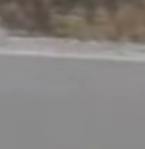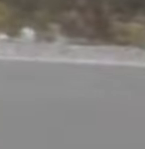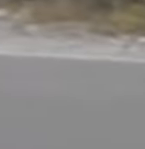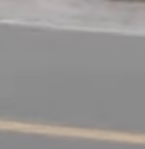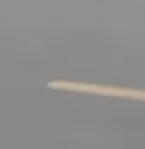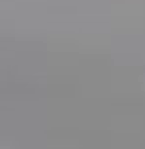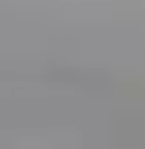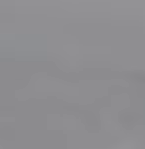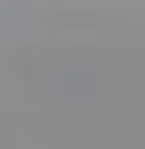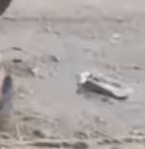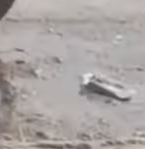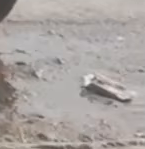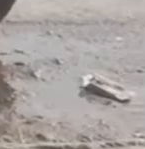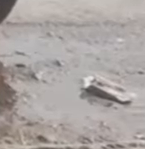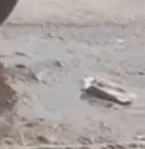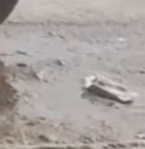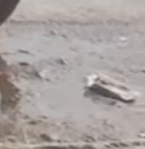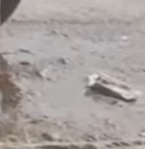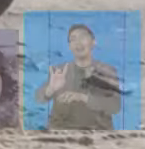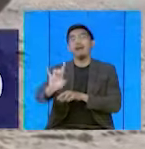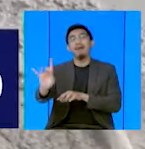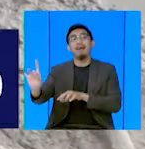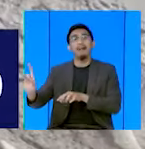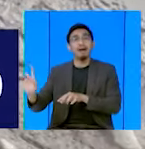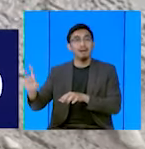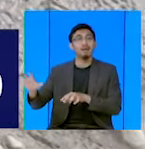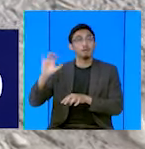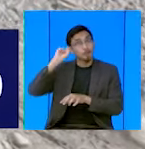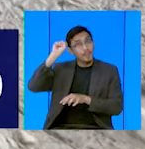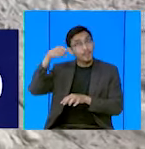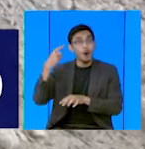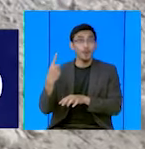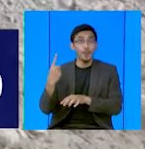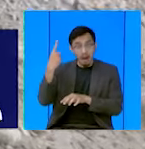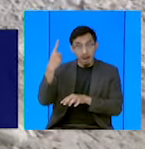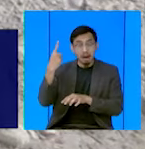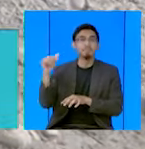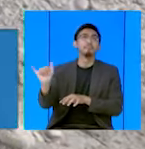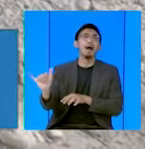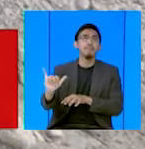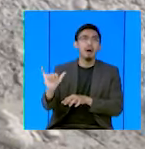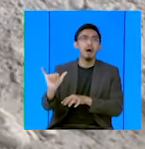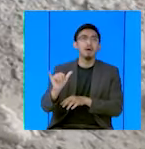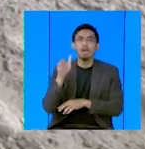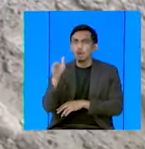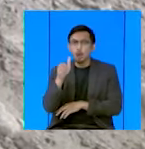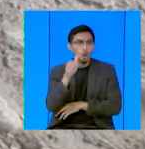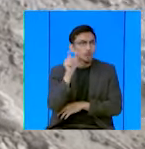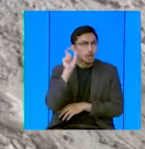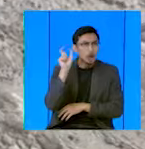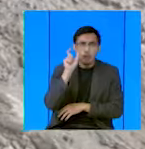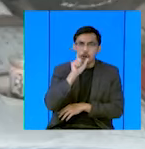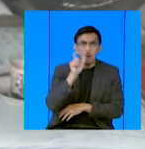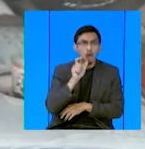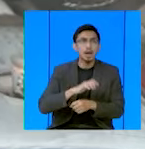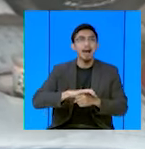kg juga terjadi di sejumlah daerah. Di Mandailing Natal, Sumatera Utara, warga terpaksa keliling ke sejumlah agen demi bisa beli